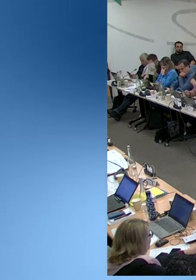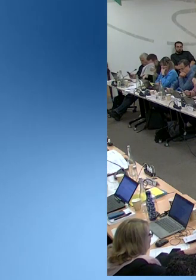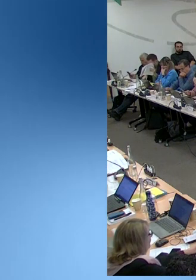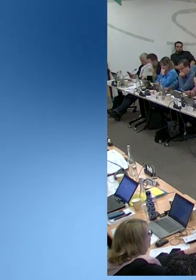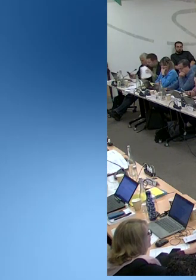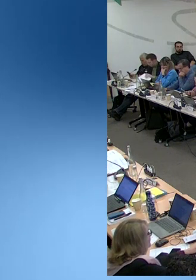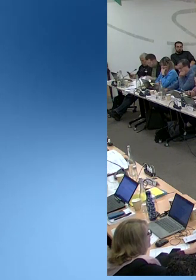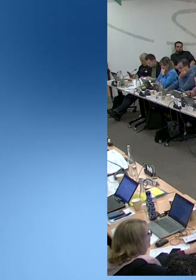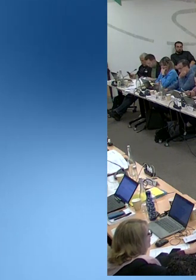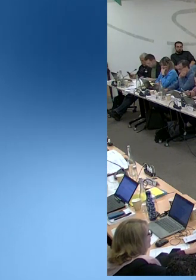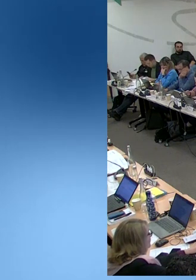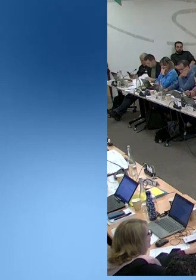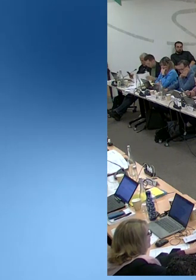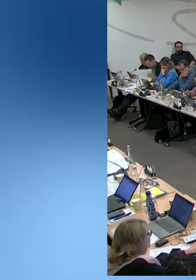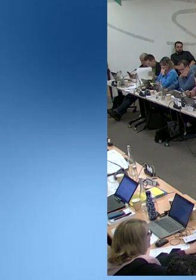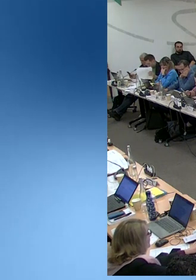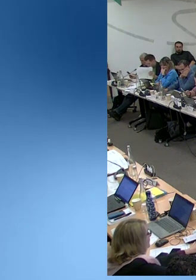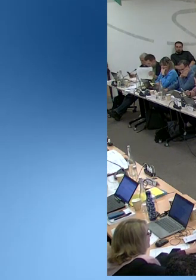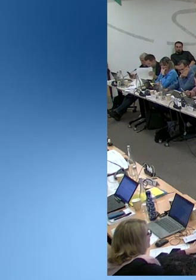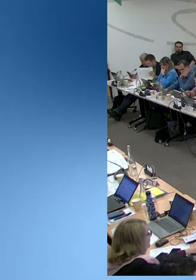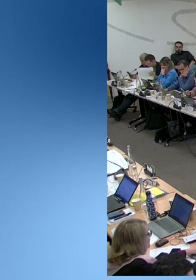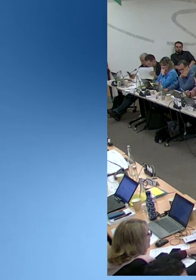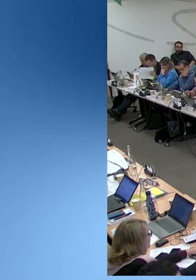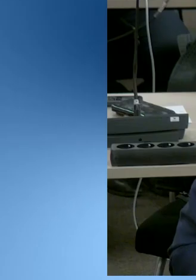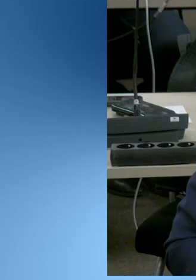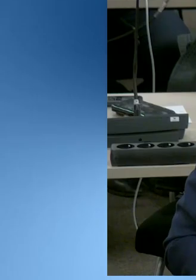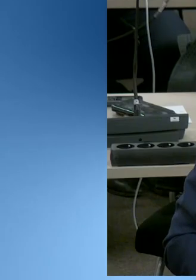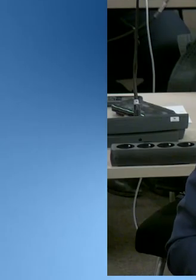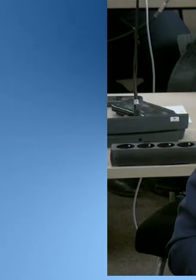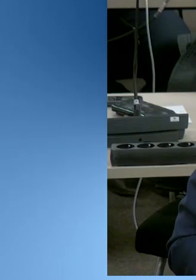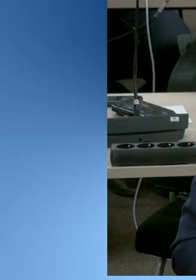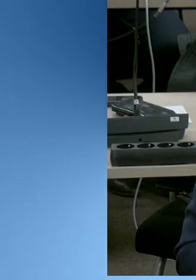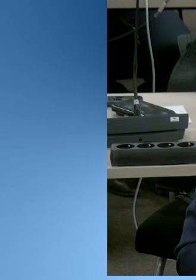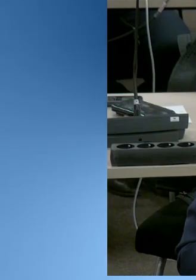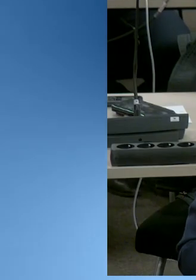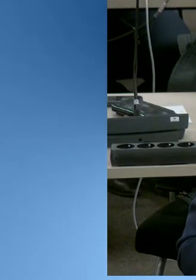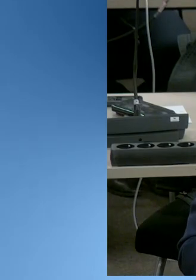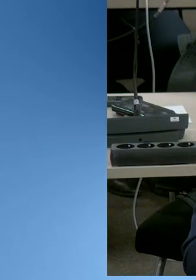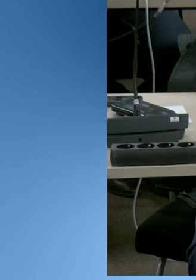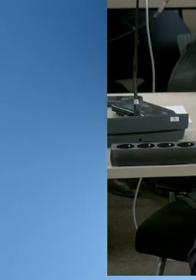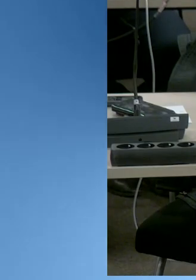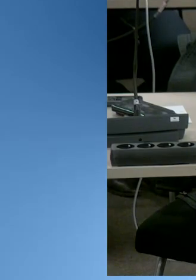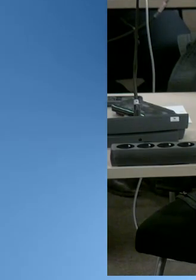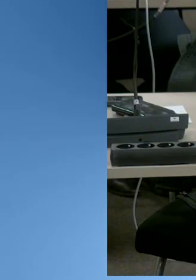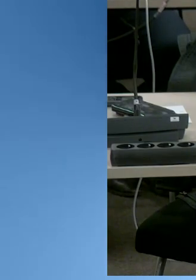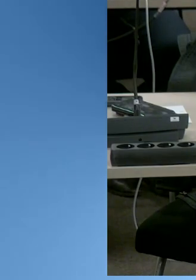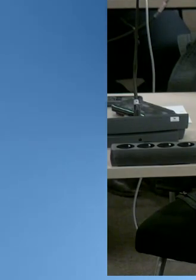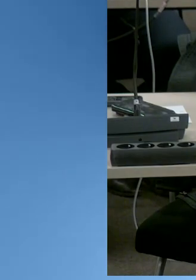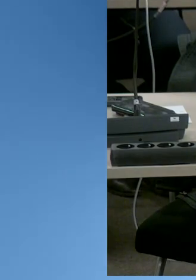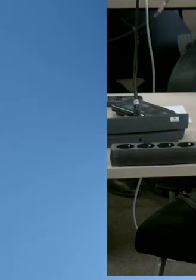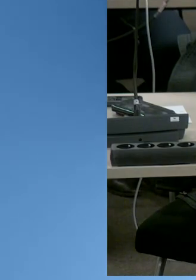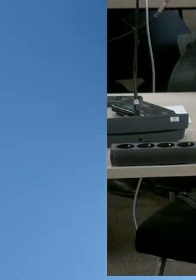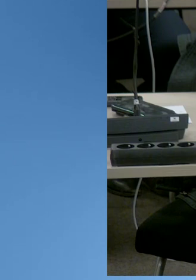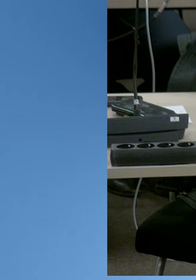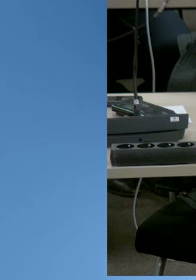partie de l'histoire de Grenoble depuis euh depuis très longtemps peut-être de la 2uxè moitié du 20e siècle l'école des cadres du rayage enfin une